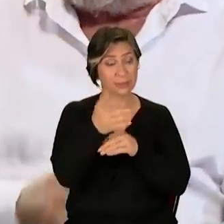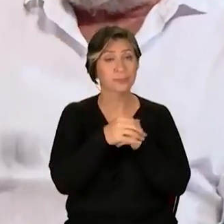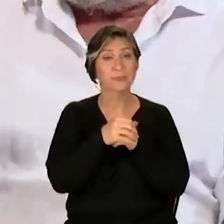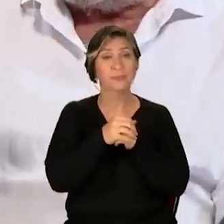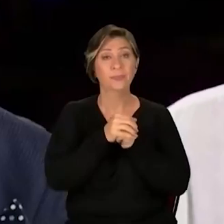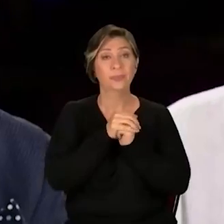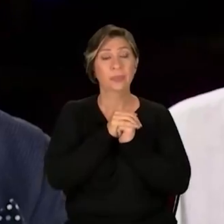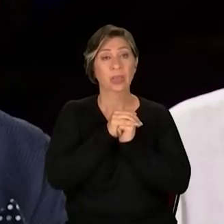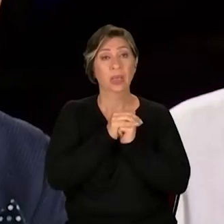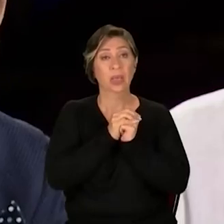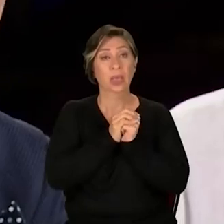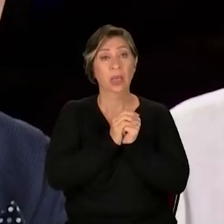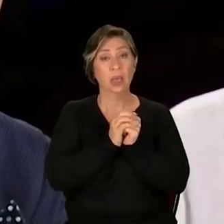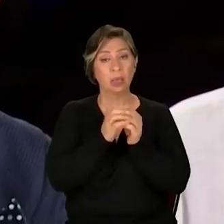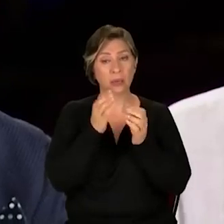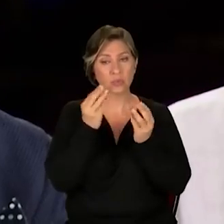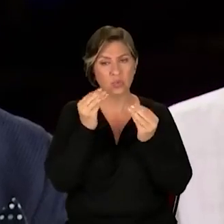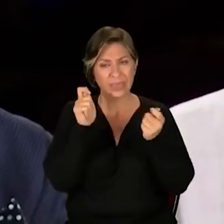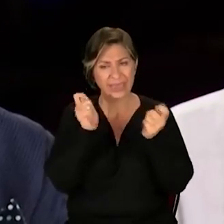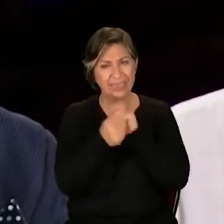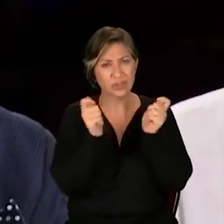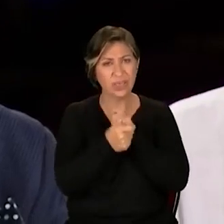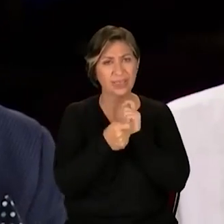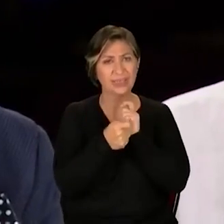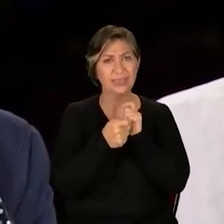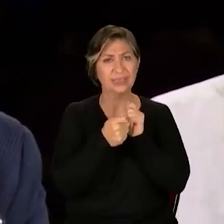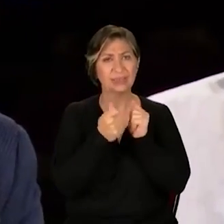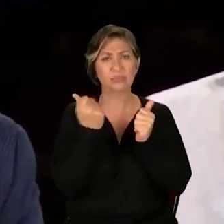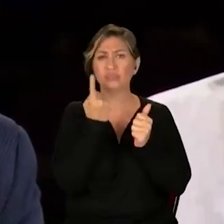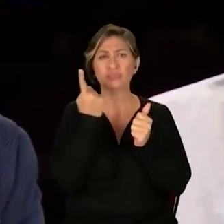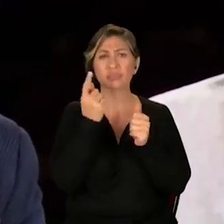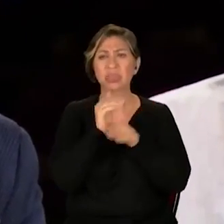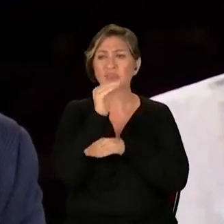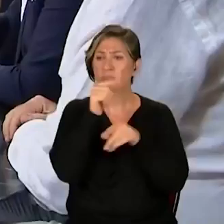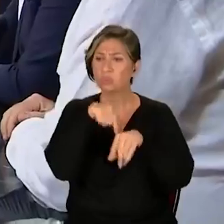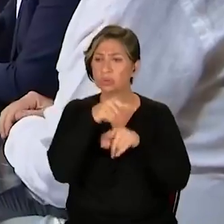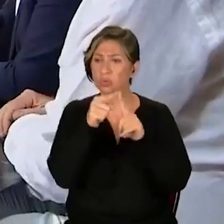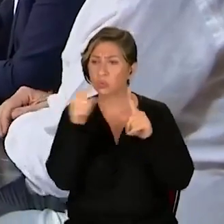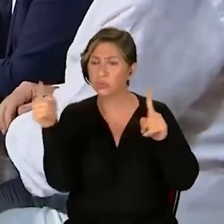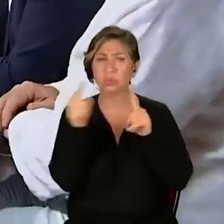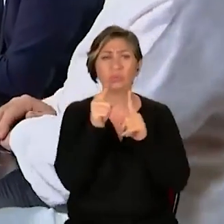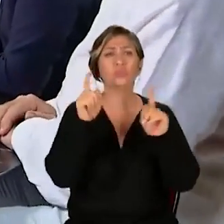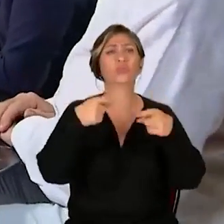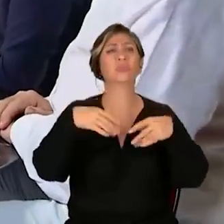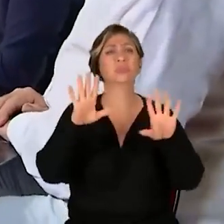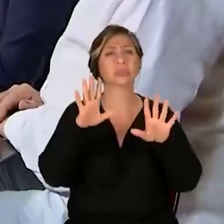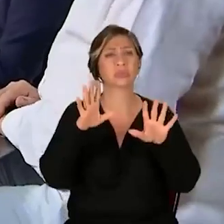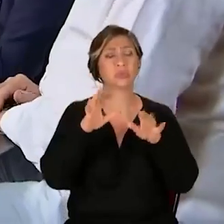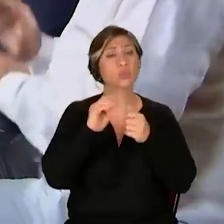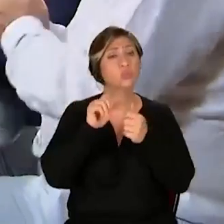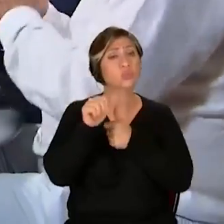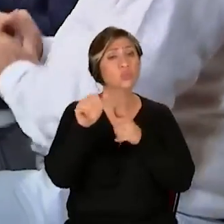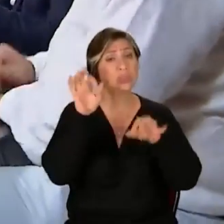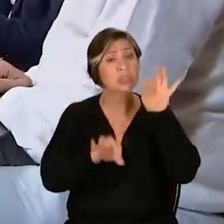Ve aslında pek çok değişken şey bulunmamış. Yaşam süresini uzatıyor, kısaltıyor diye bulunmamış uzun vadede